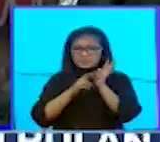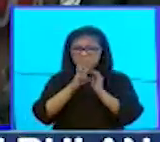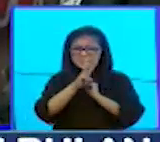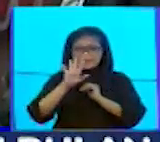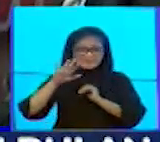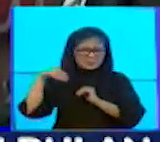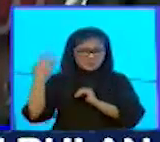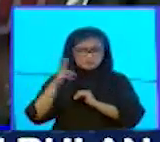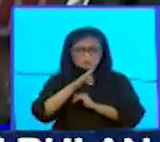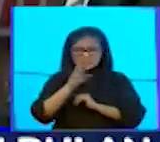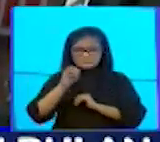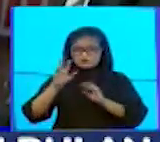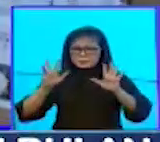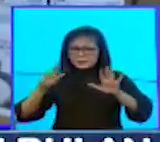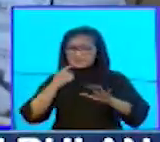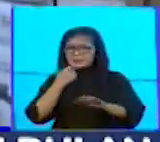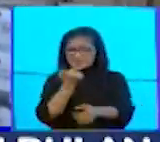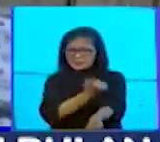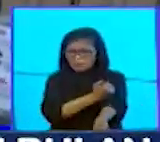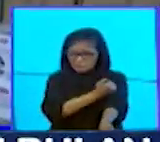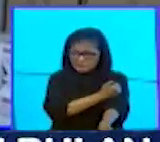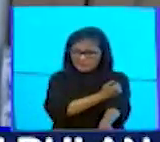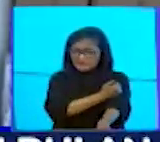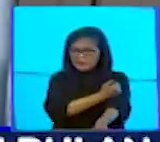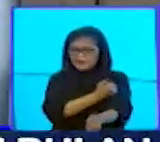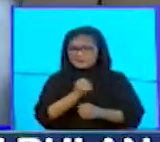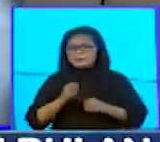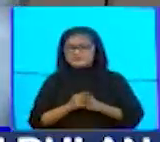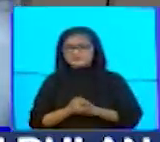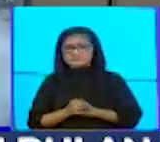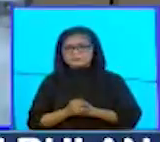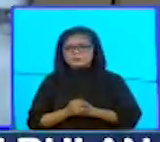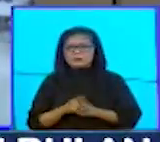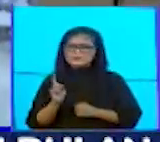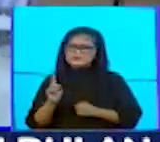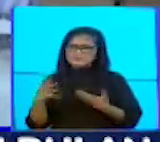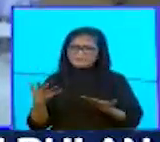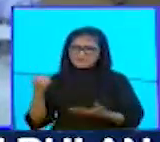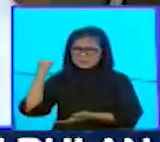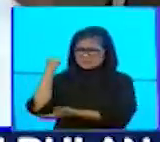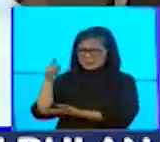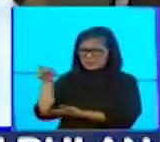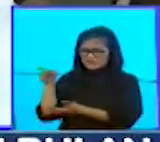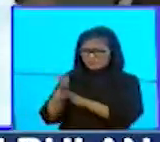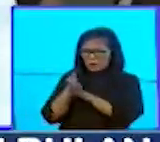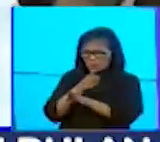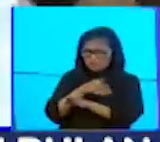tentang narkotika ah karena yang bersangkutan pada saat awalnya